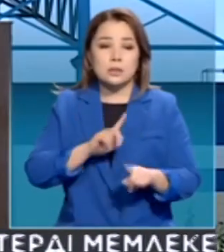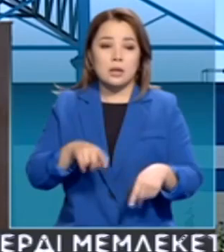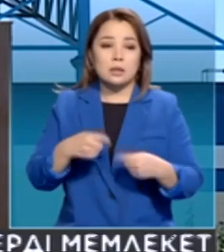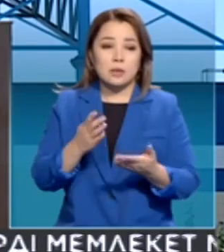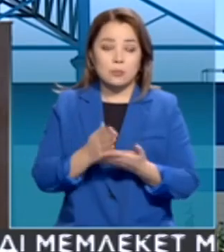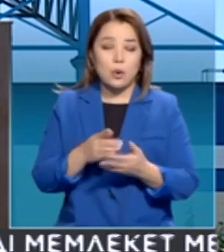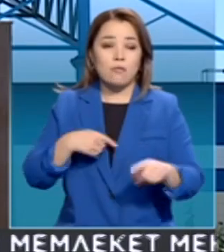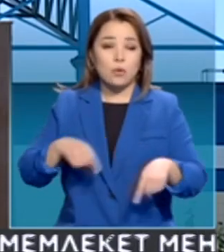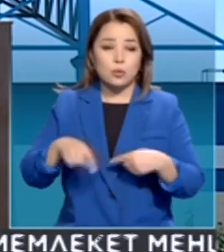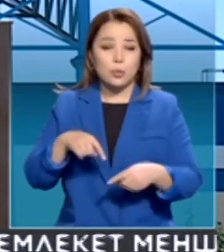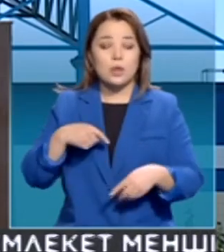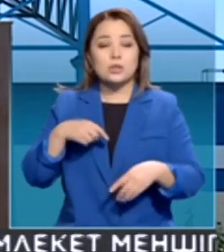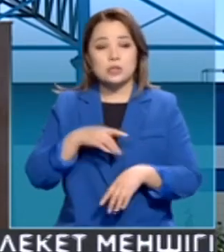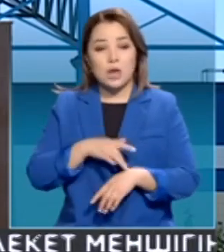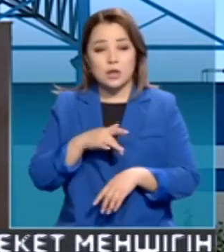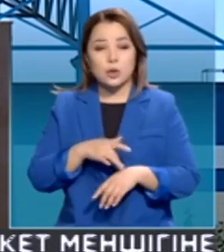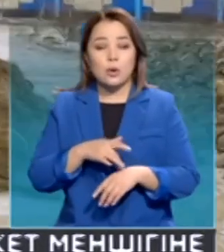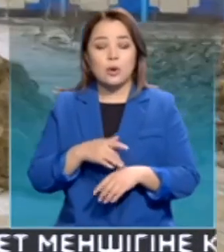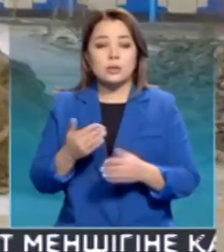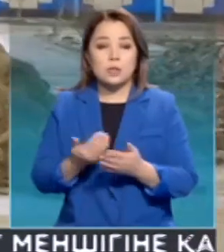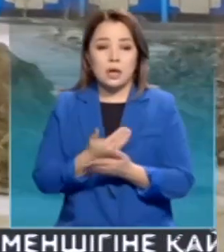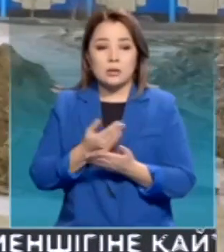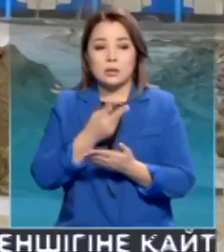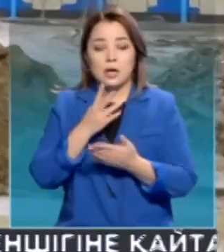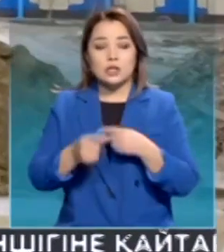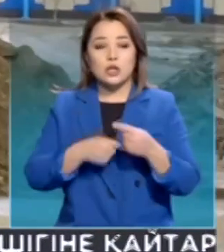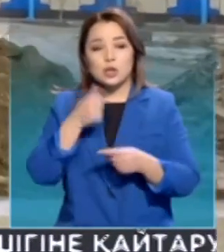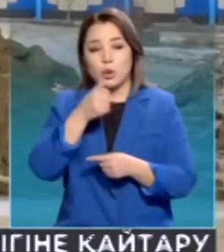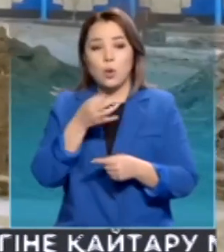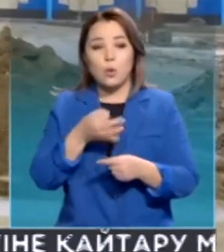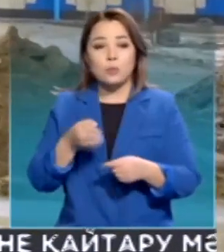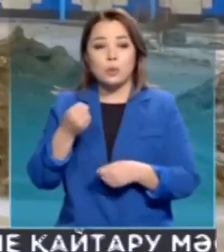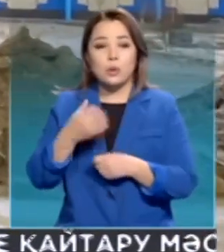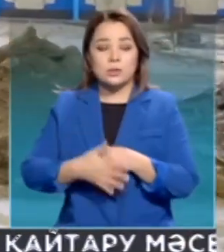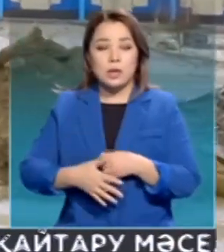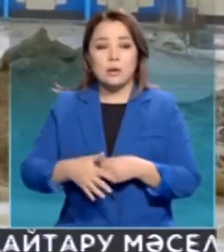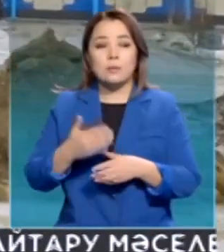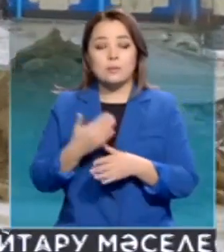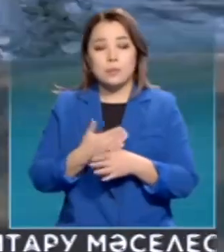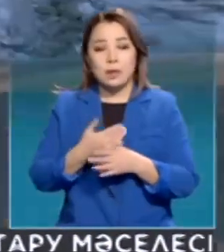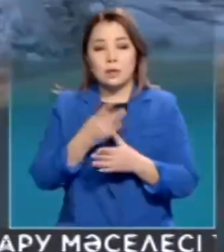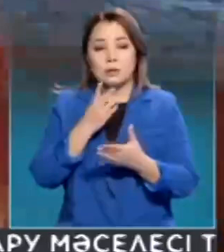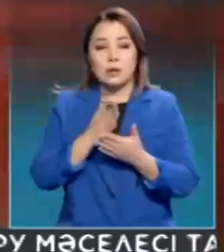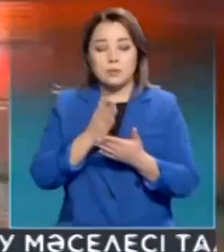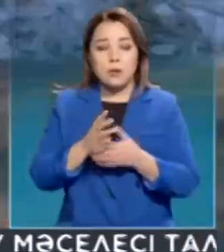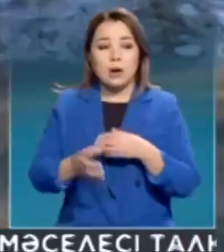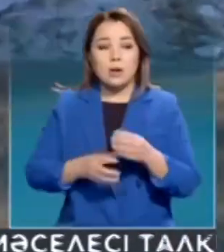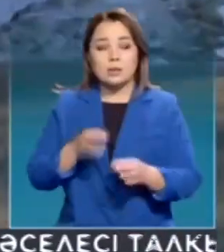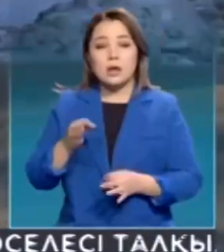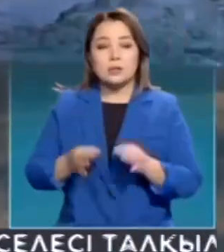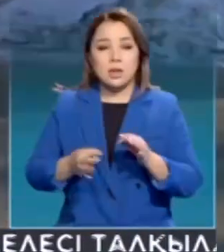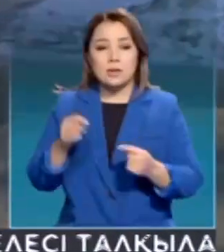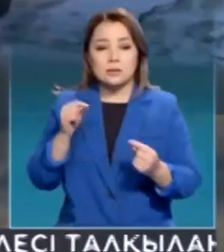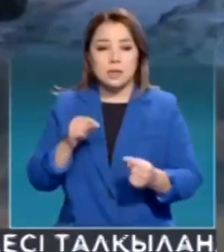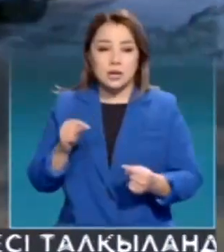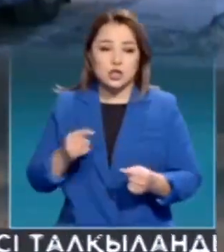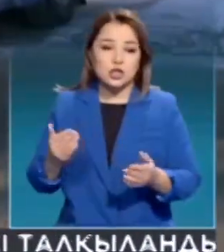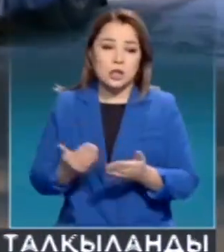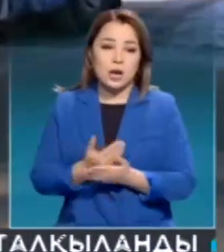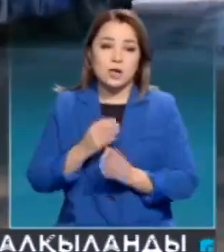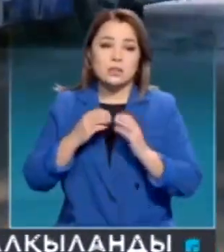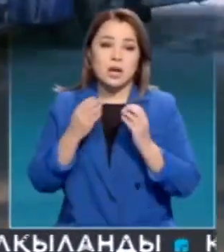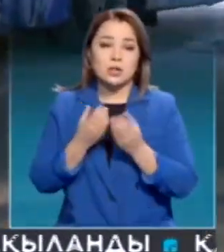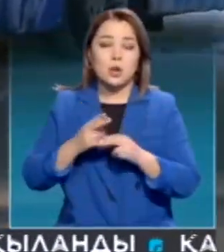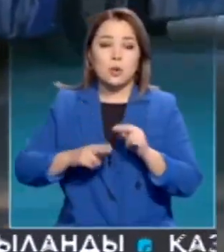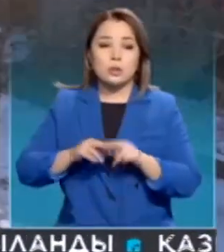берілді. Футбол жанкүйерлері үшін басты жаңалық, келер жылы облыс орталығында демеушілер есебінен әлемдік стандартқа сай жаңа